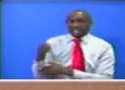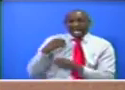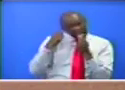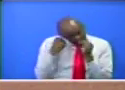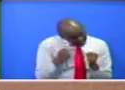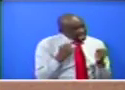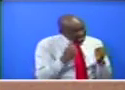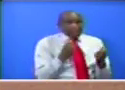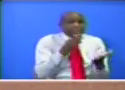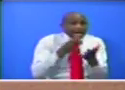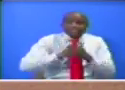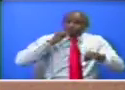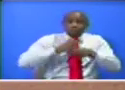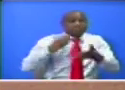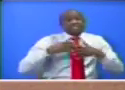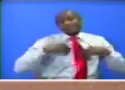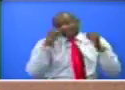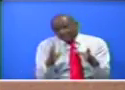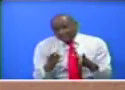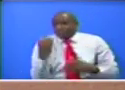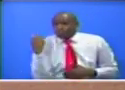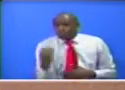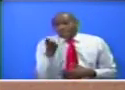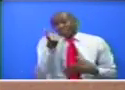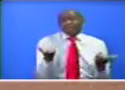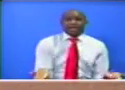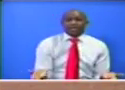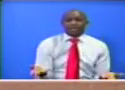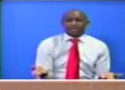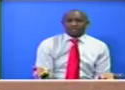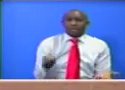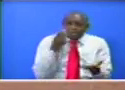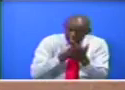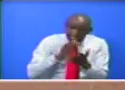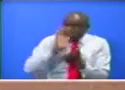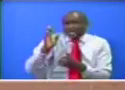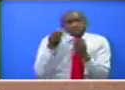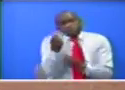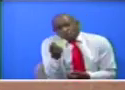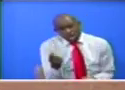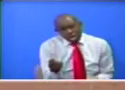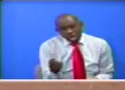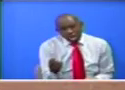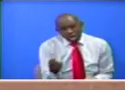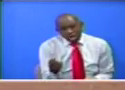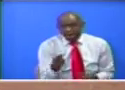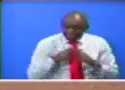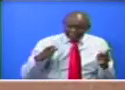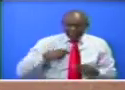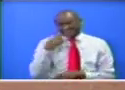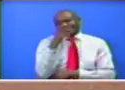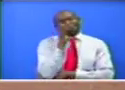sababu hata pesa ya school fees hakuna. Bado watoto hata wako nje. Na hiyo pesa yake ni kidogo. Lakini